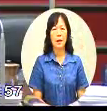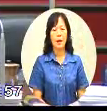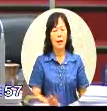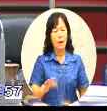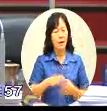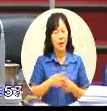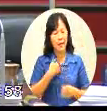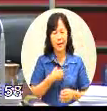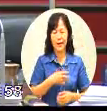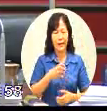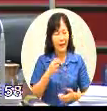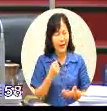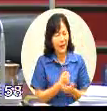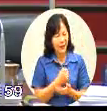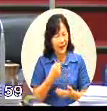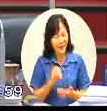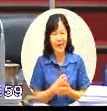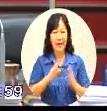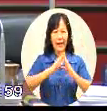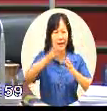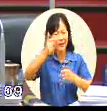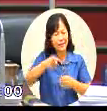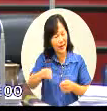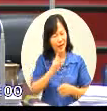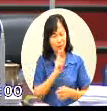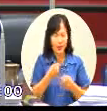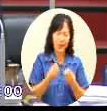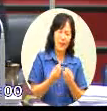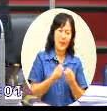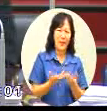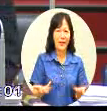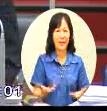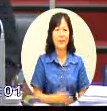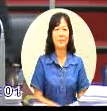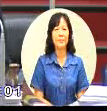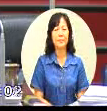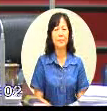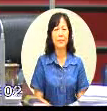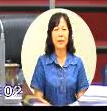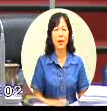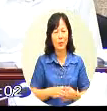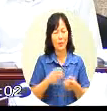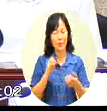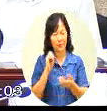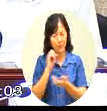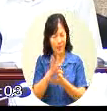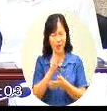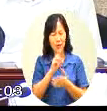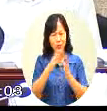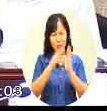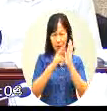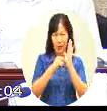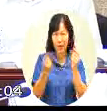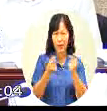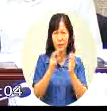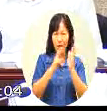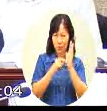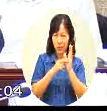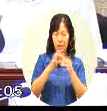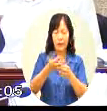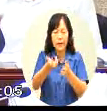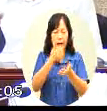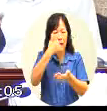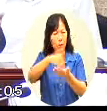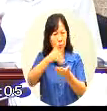起定，你这刚刚 这不是我跟萧炎报告，我跟萧炎报告， 这个比如说你刚刚算